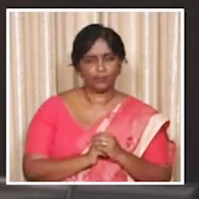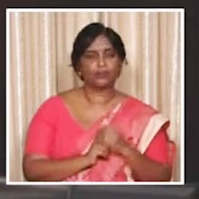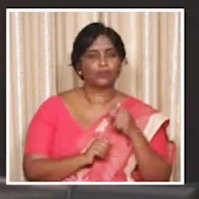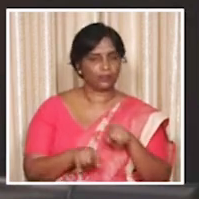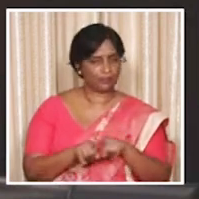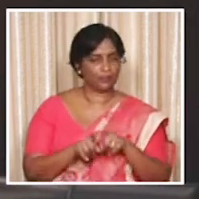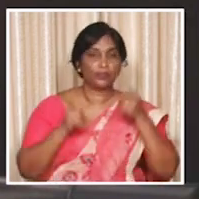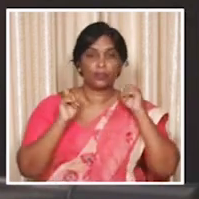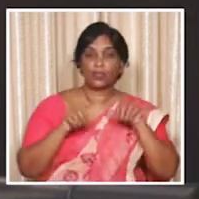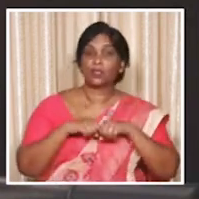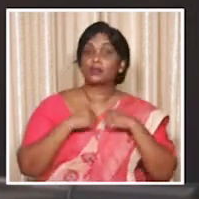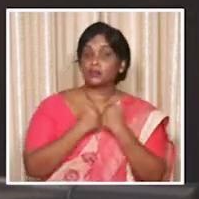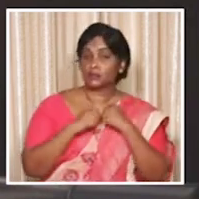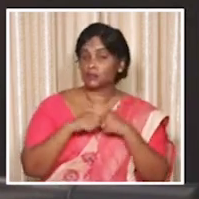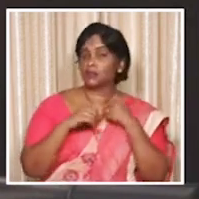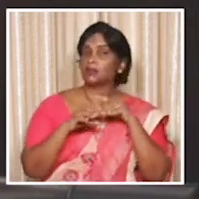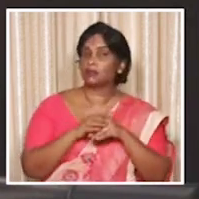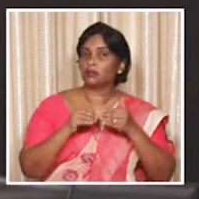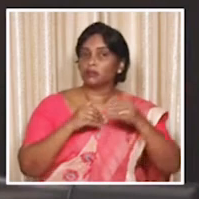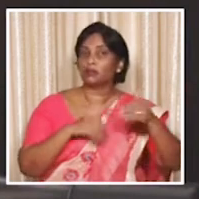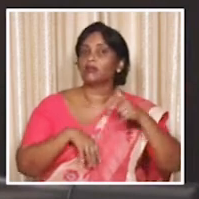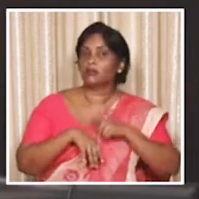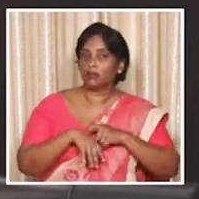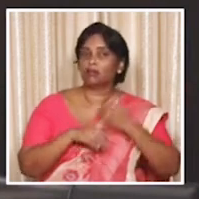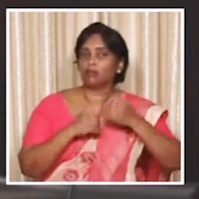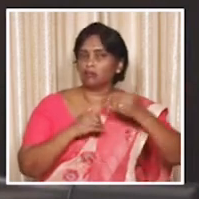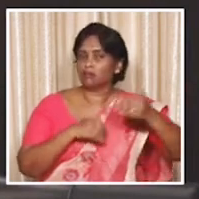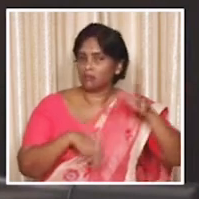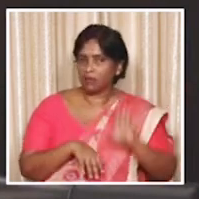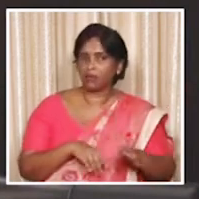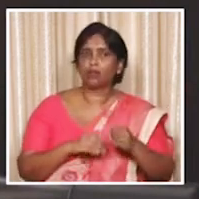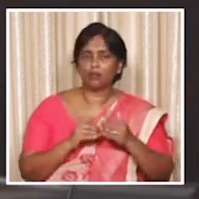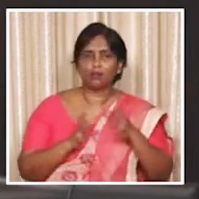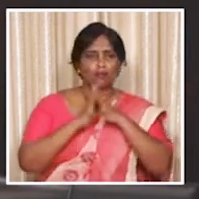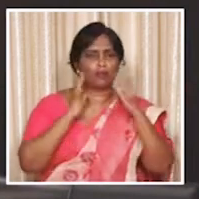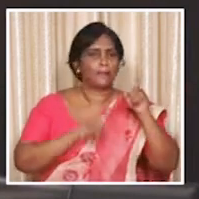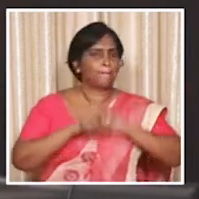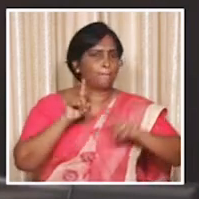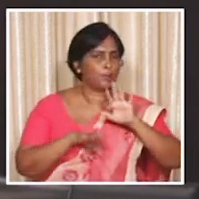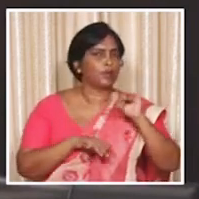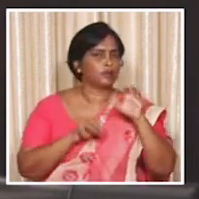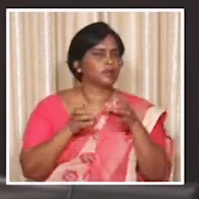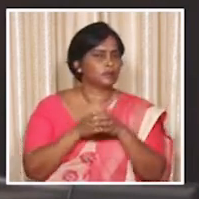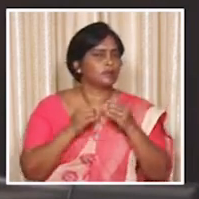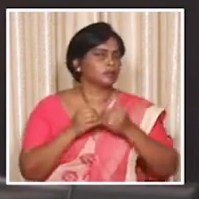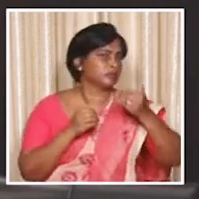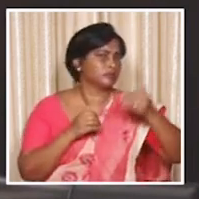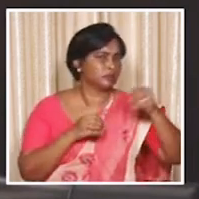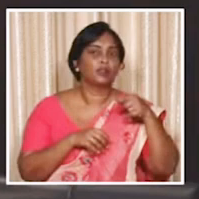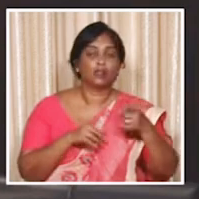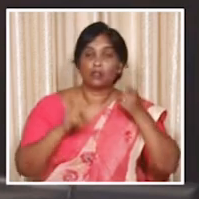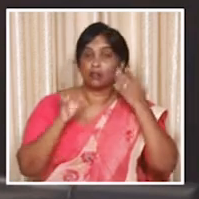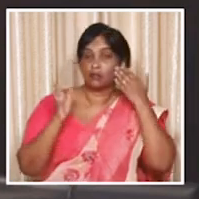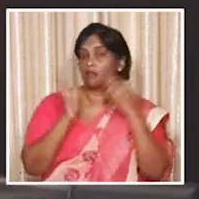එතකොට ක්‍රීඩා සංගම්වලට ඇතුළු වීමේ සීමාවන් පිළිබඳව වාර ගණන පිළිබඳව බරපතල සාකච්ඡාවකට ඇති වුණා. ඇතම් කණ්ඩායම් දිගින් දිගටම මේ